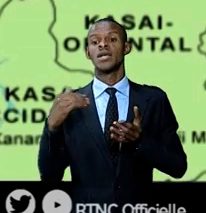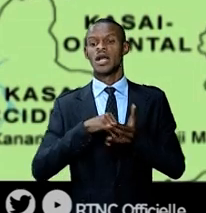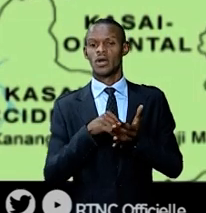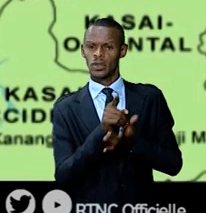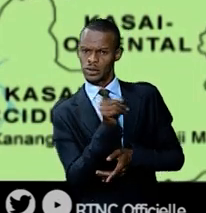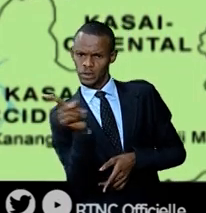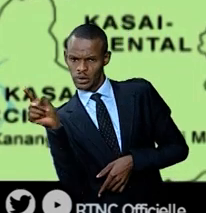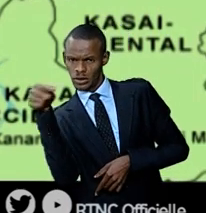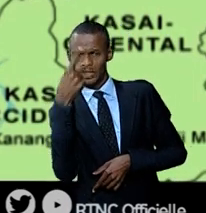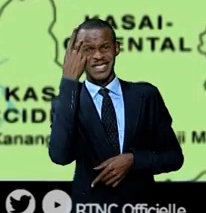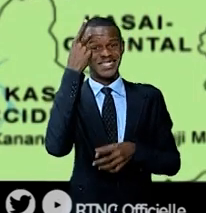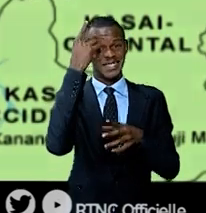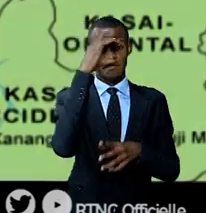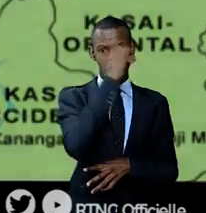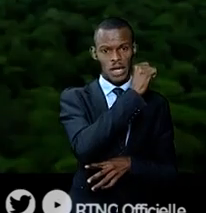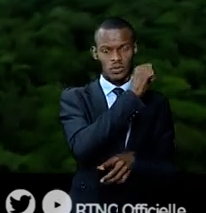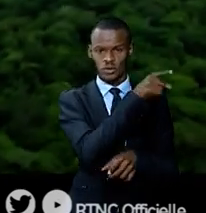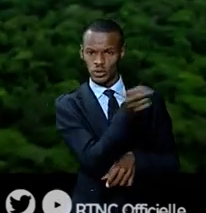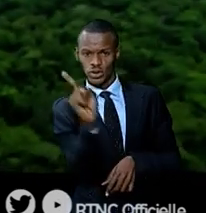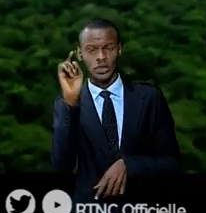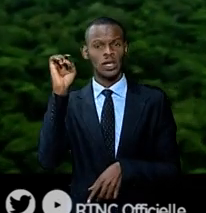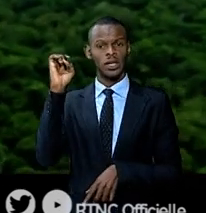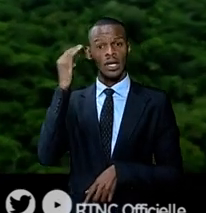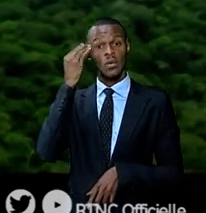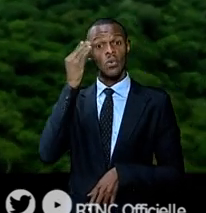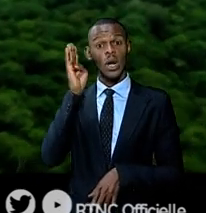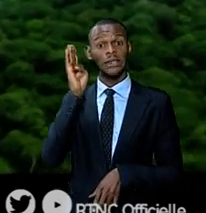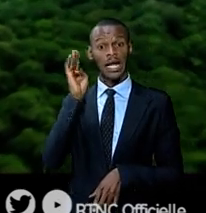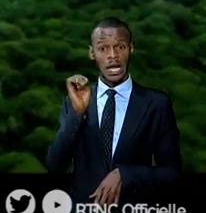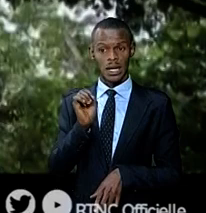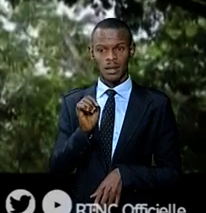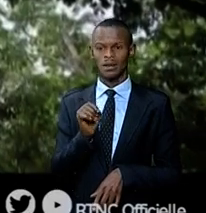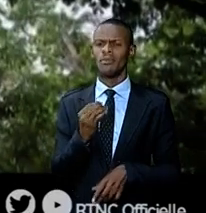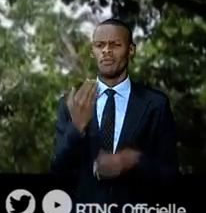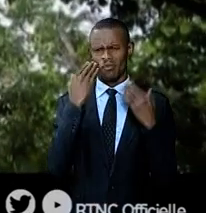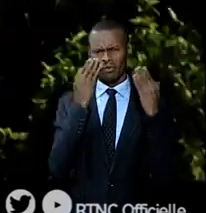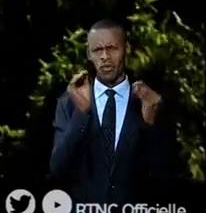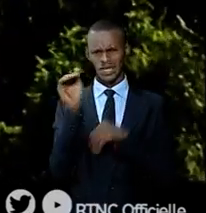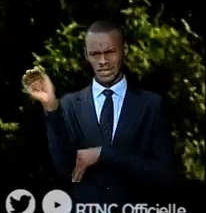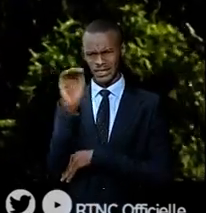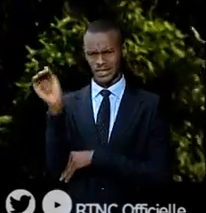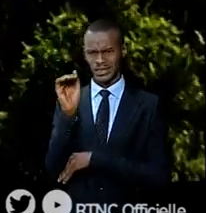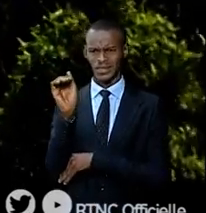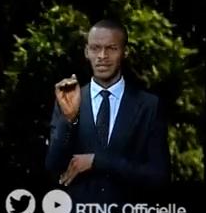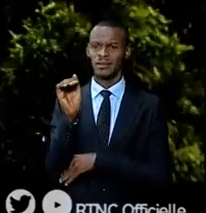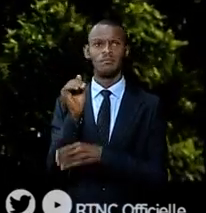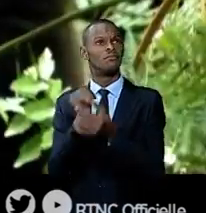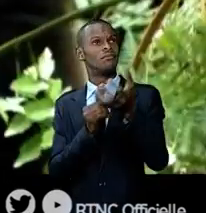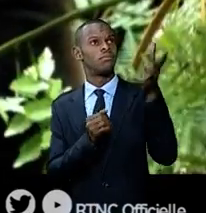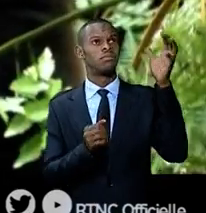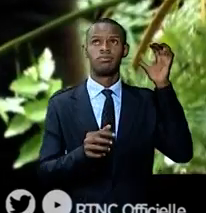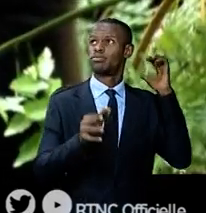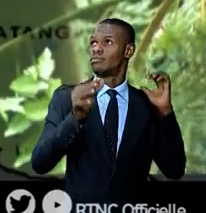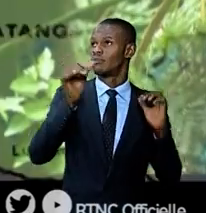axes Kinshasa-Bandundu et Kinshasa-Équateur étale dans leur grande richesse les réserves naturelles et les